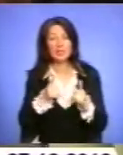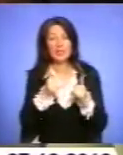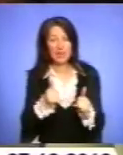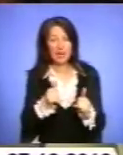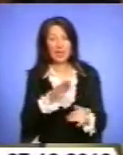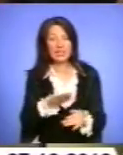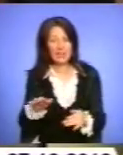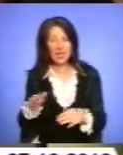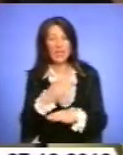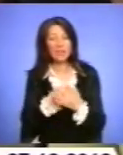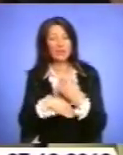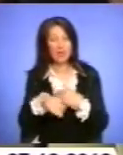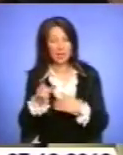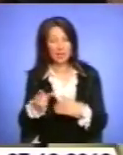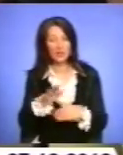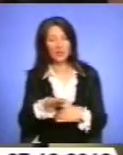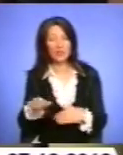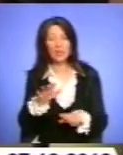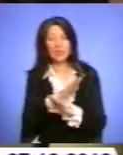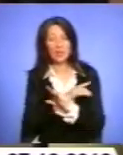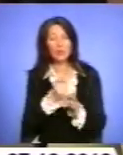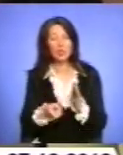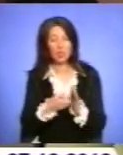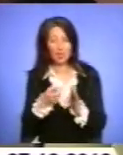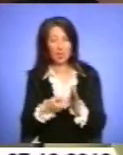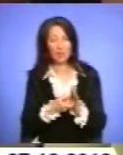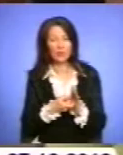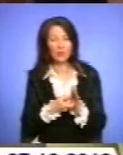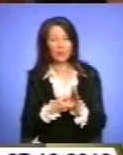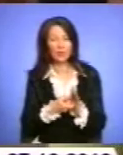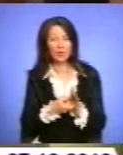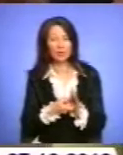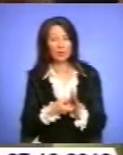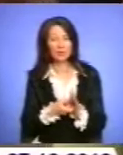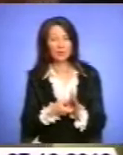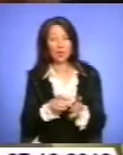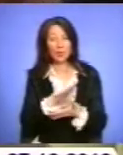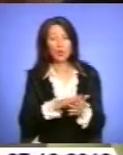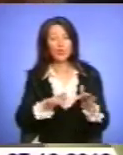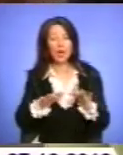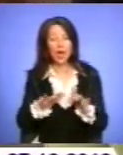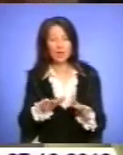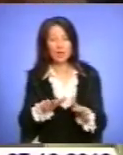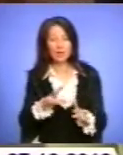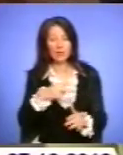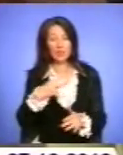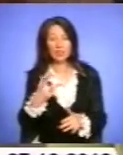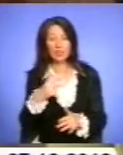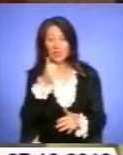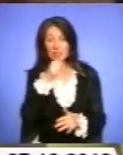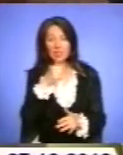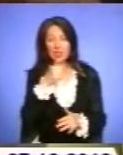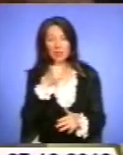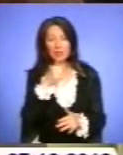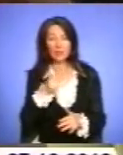дітей-інвалідів, дітей загиблих шахтарів, Продовжена акція на 2013